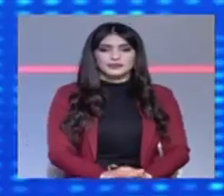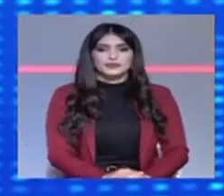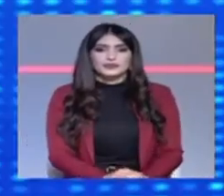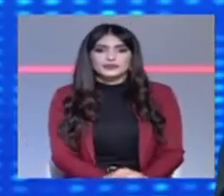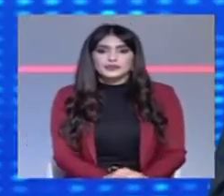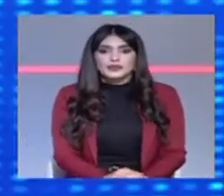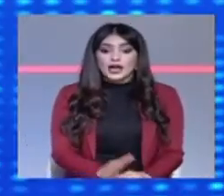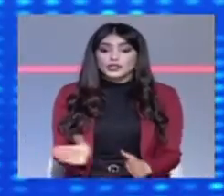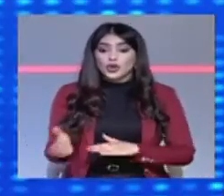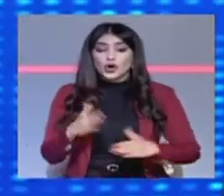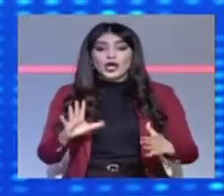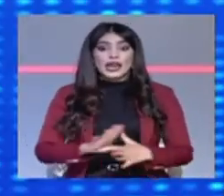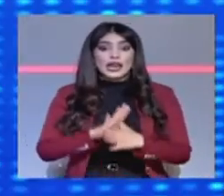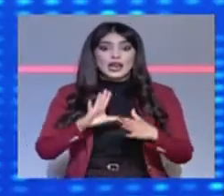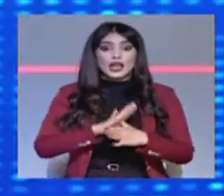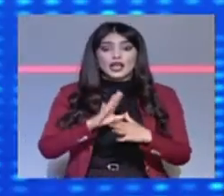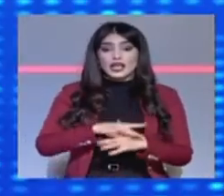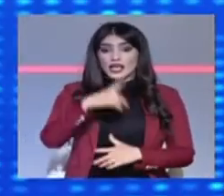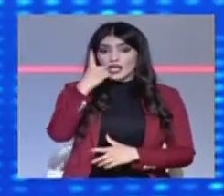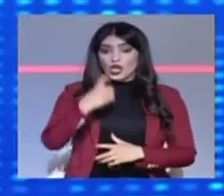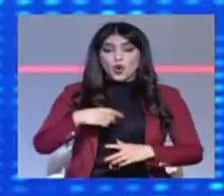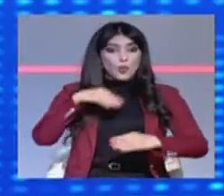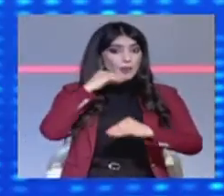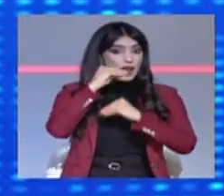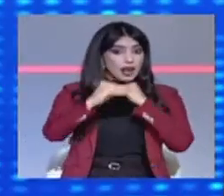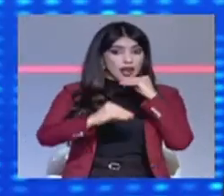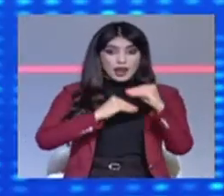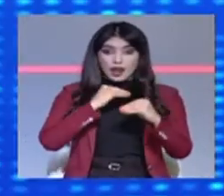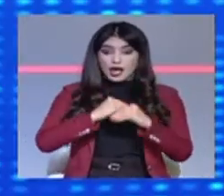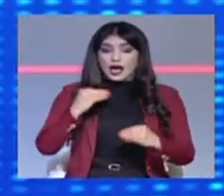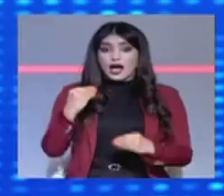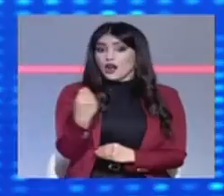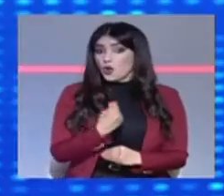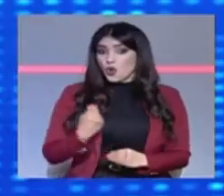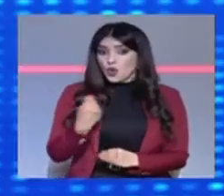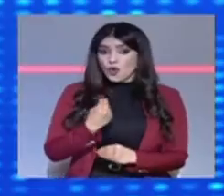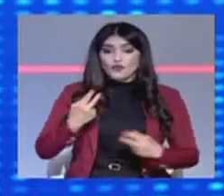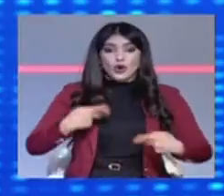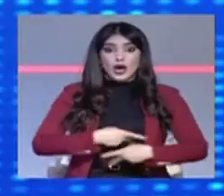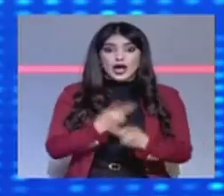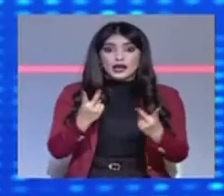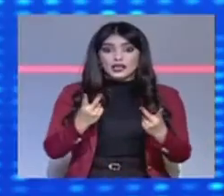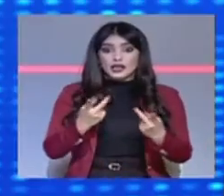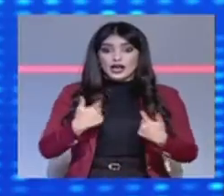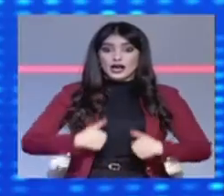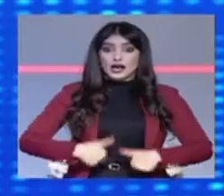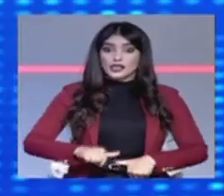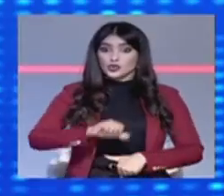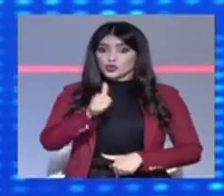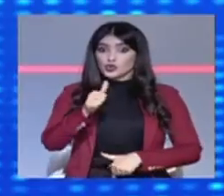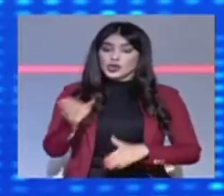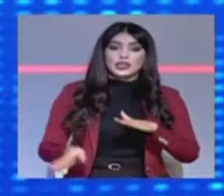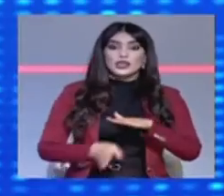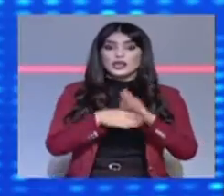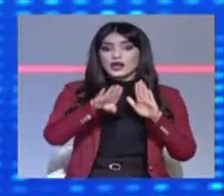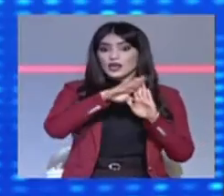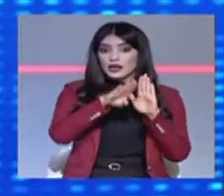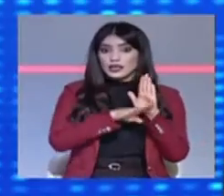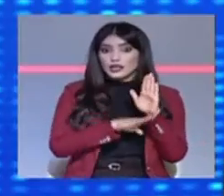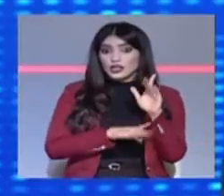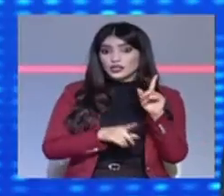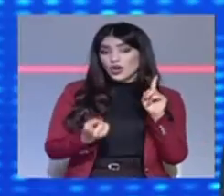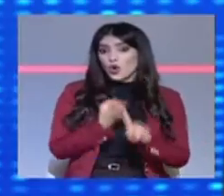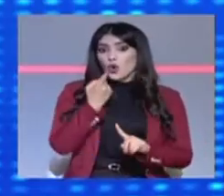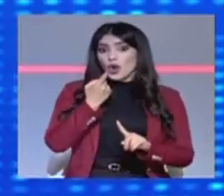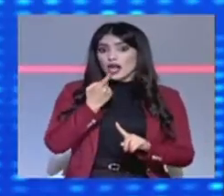بمناسبه الاحتفال باليوم العالمي للطفل اعلن رئيس الحكومه هشام المشيشي انطلاق البرنامج الوطني ل لوليد يه